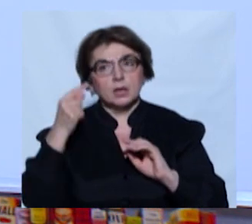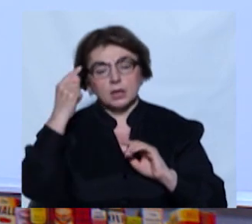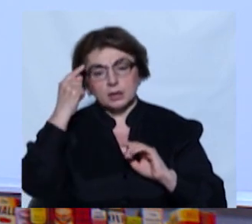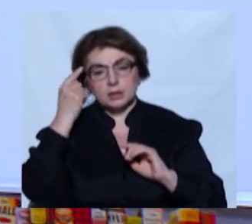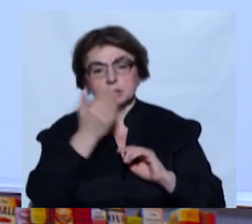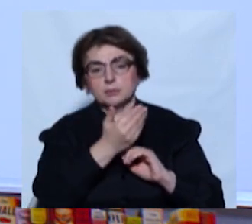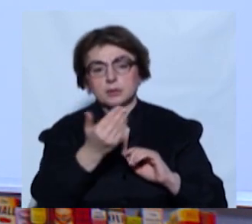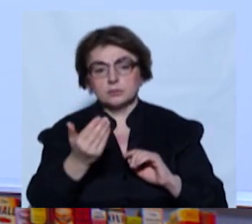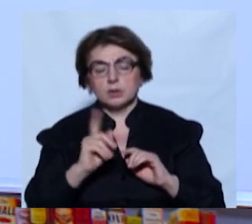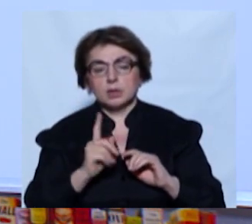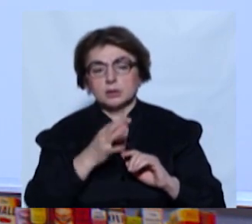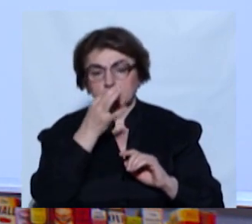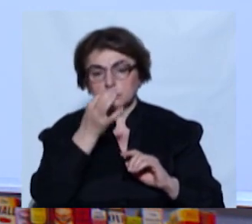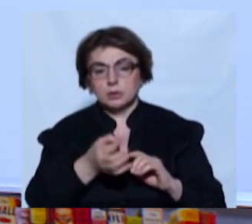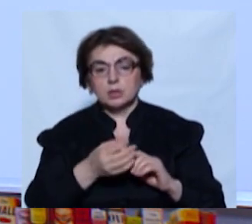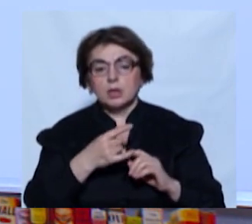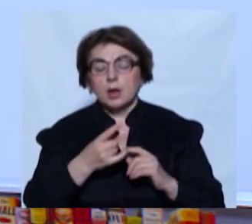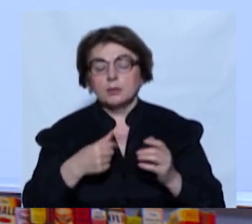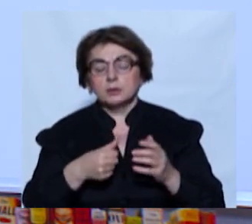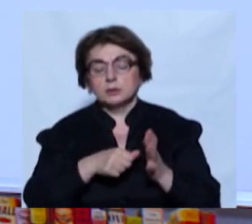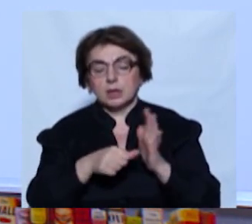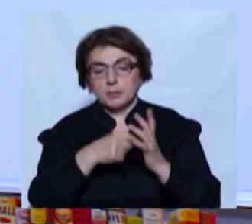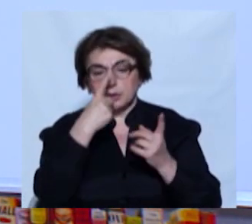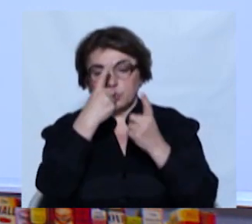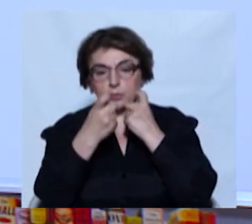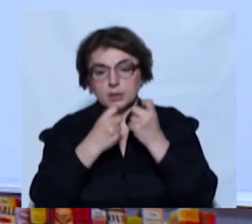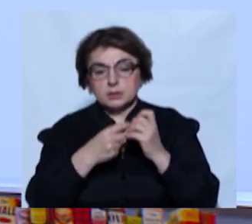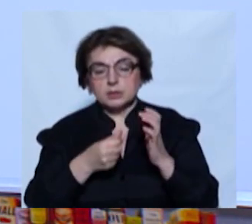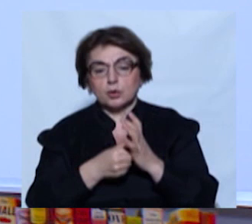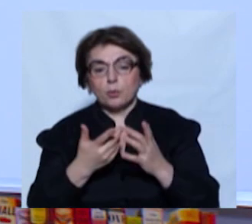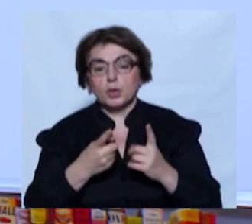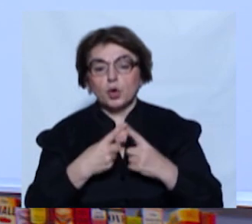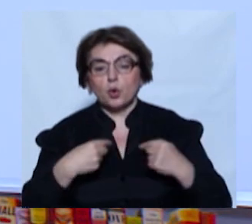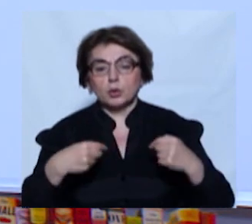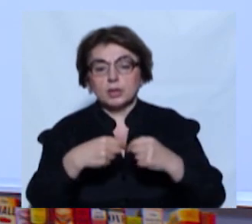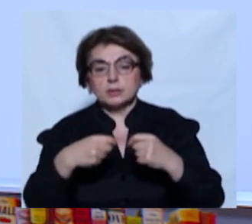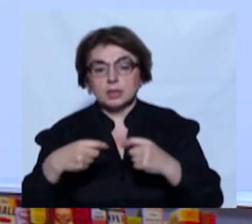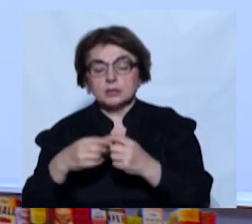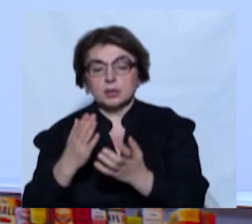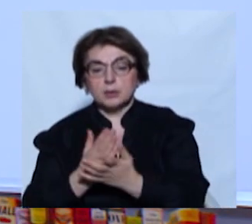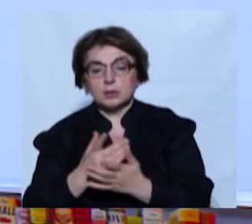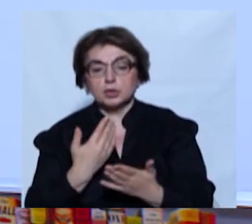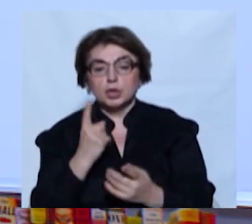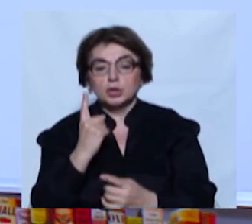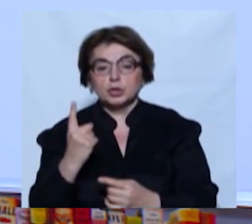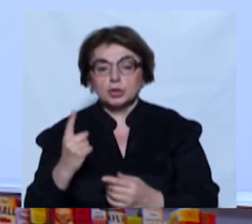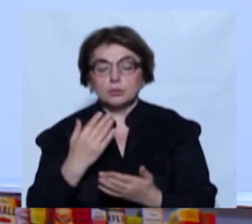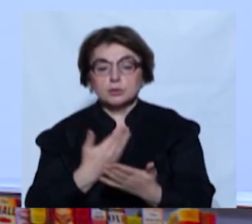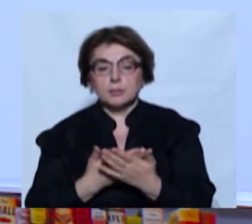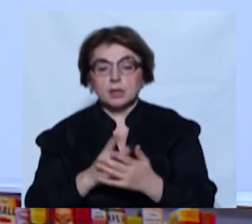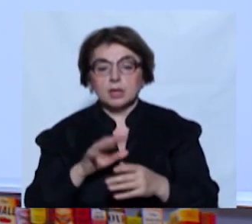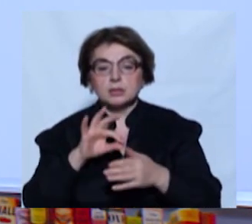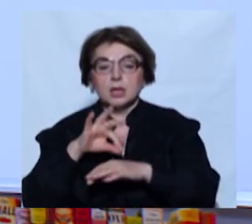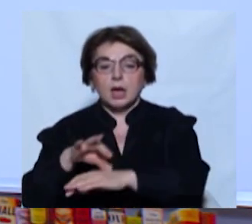გაგეაზრებინათ თქვენ, რა თქმა უნდა მოცემული ინფორმაციის დახმარებით, რომელი ორგანიზაციები არსებობს, თითოეული მაგალითი, რა